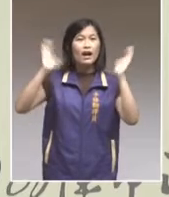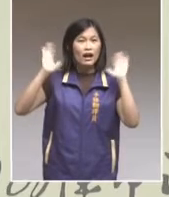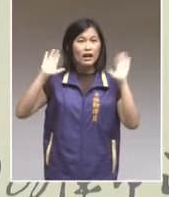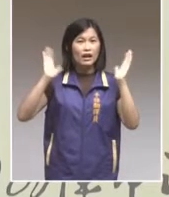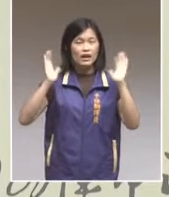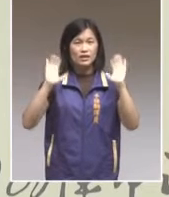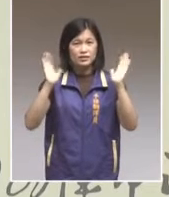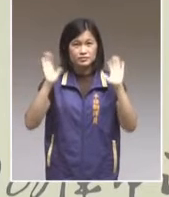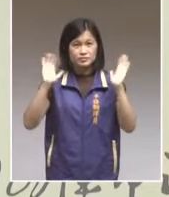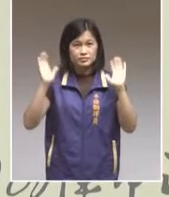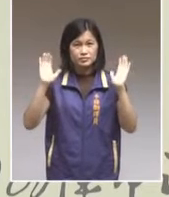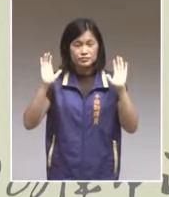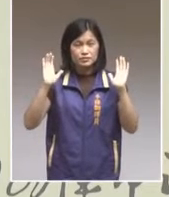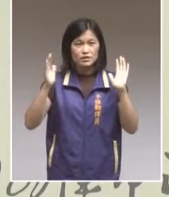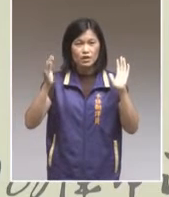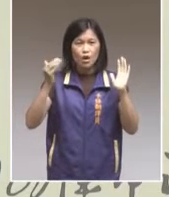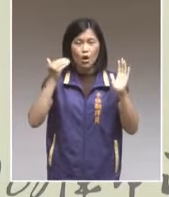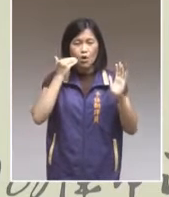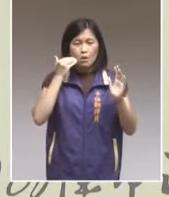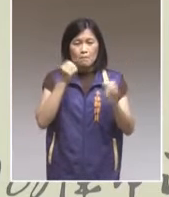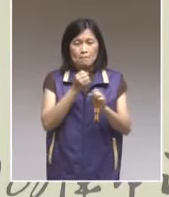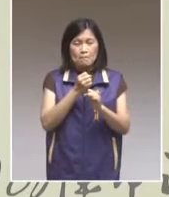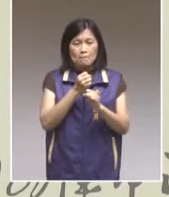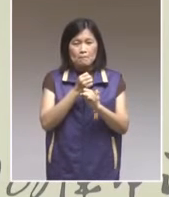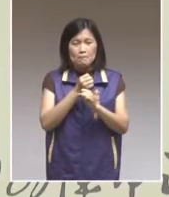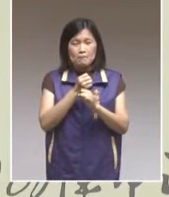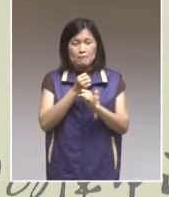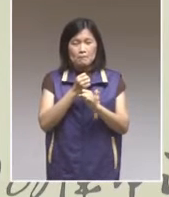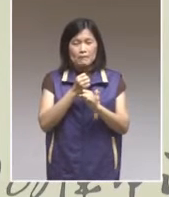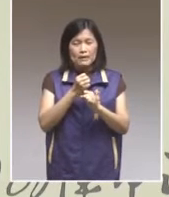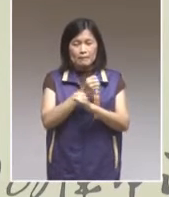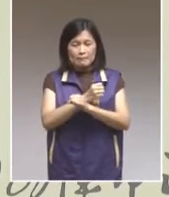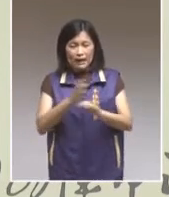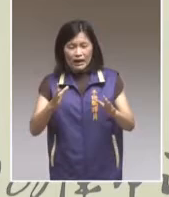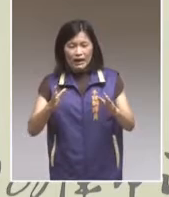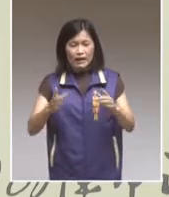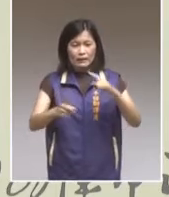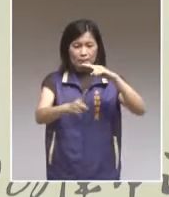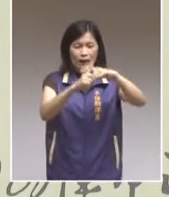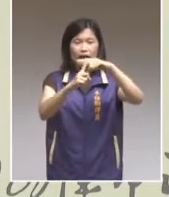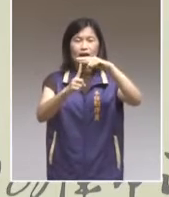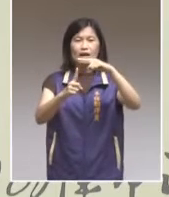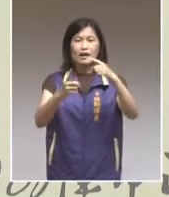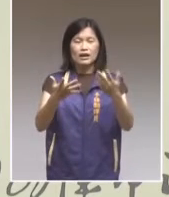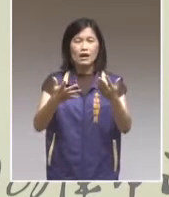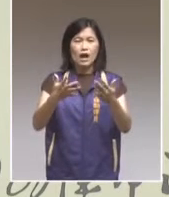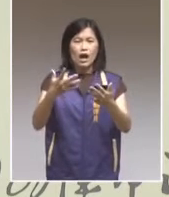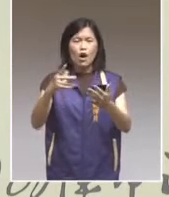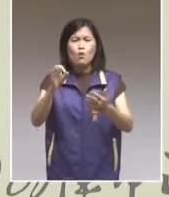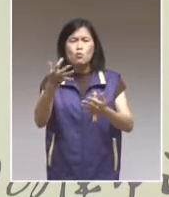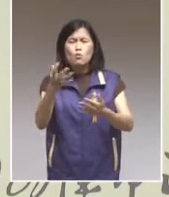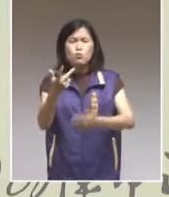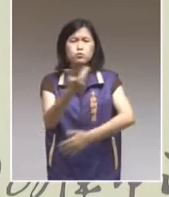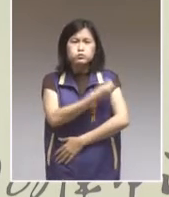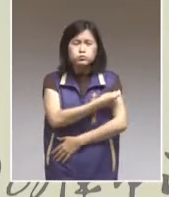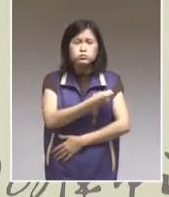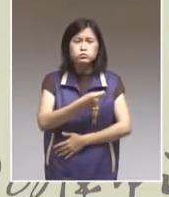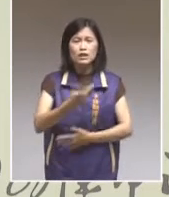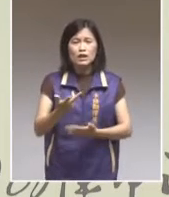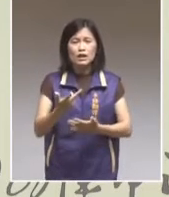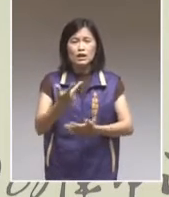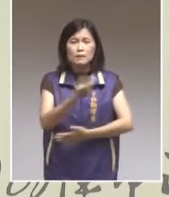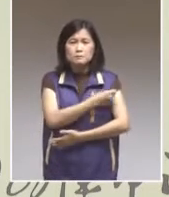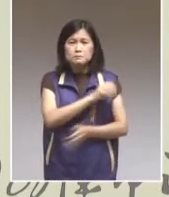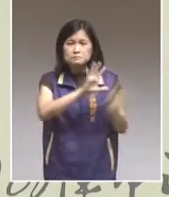在万一不幸染疫，还有整个包括疫苗的为什么要施打疫苗，怎么打会比较好，